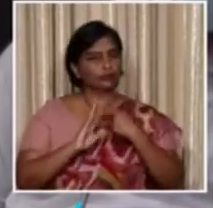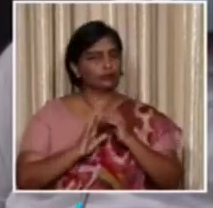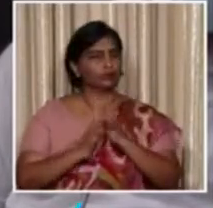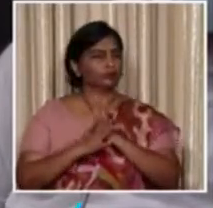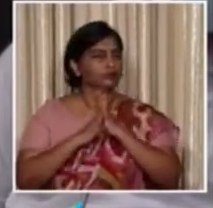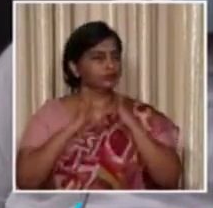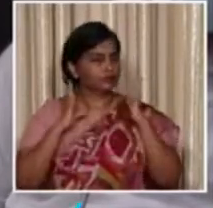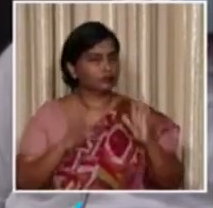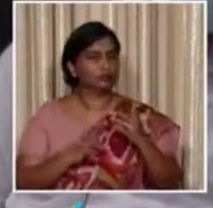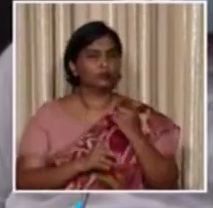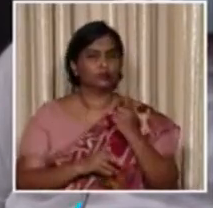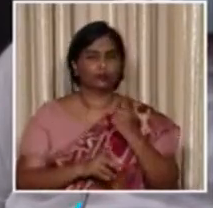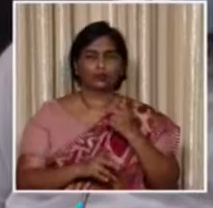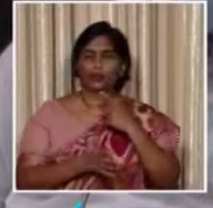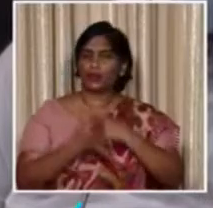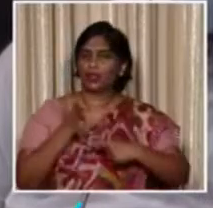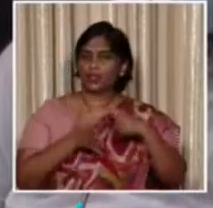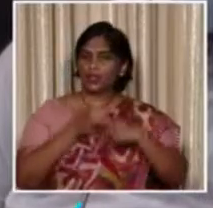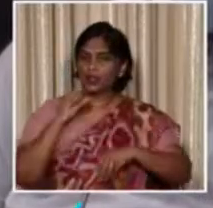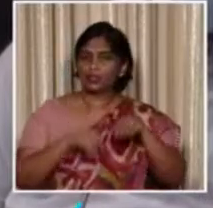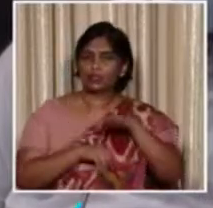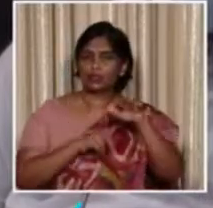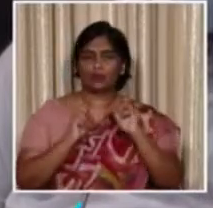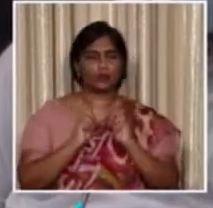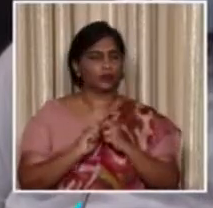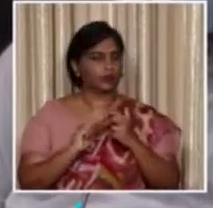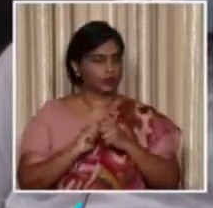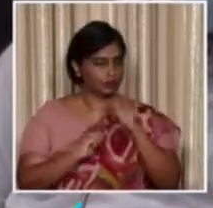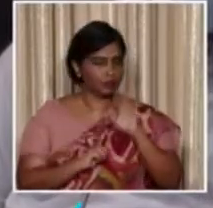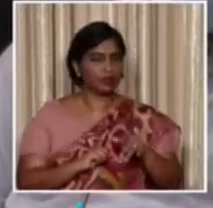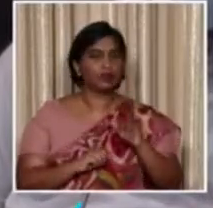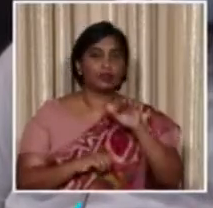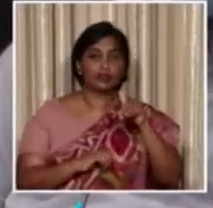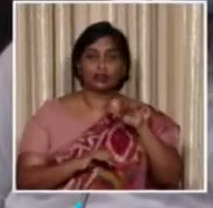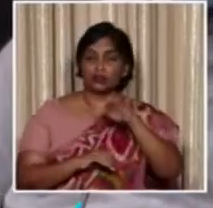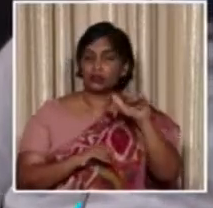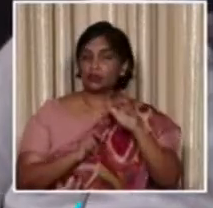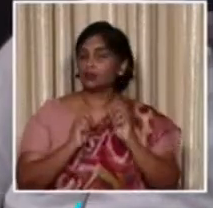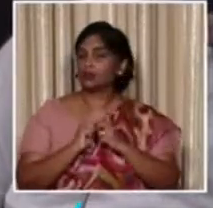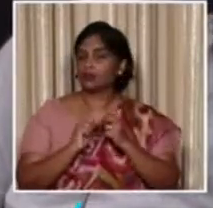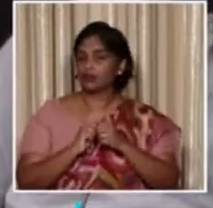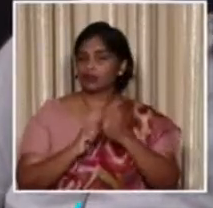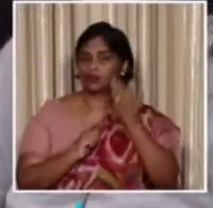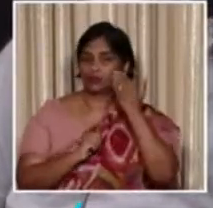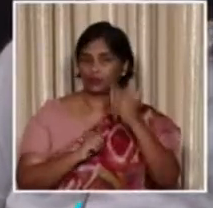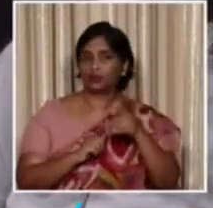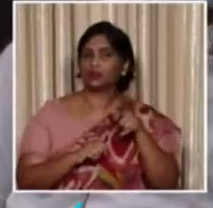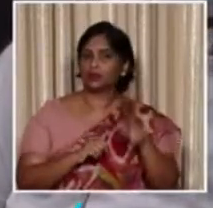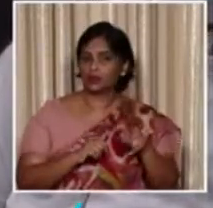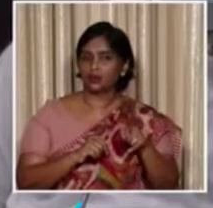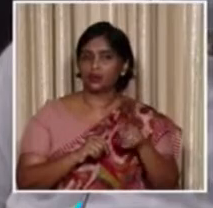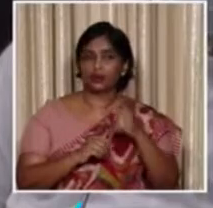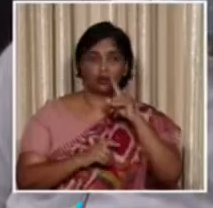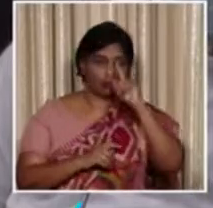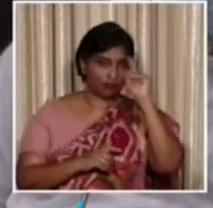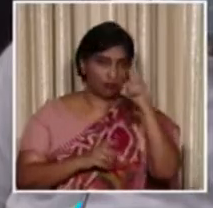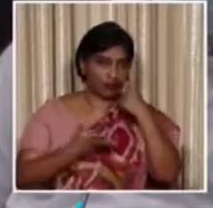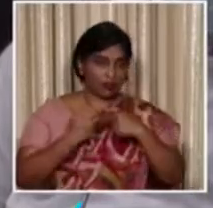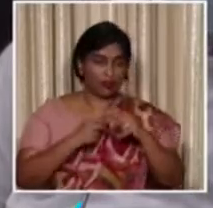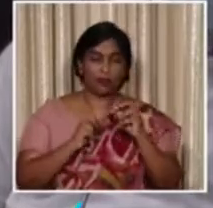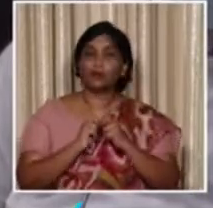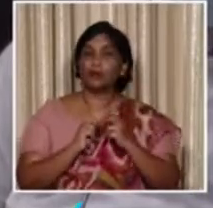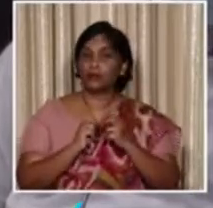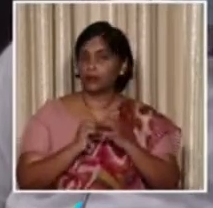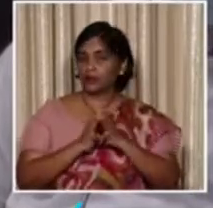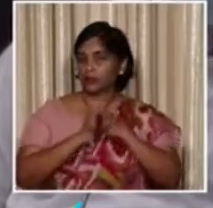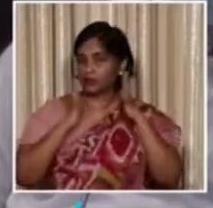විශාල ආර්ථික දේශපාලන සමාජ අර්බුදේ දැන් සමාජ අර්බුදේ ගත්තාම මත්කුඩු පිළිබඳව ප්‍රශ්න